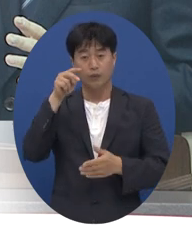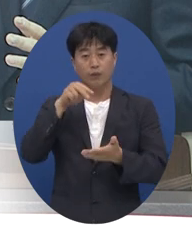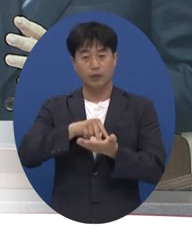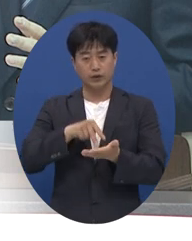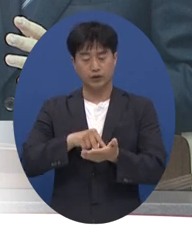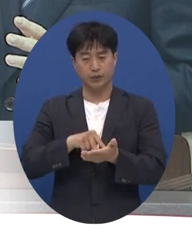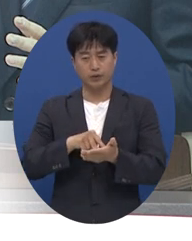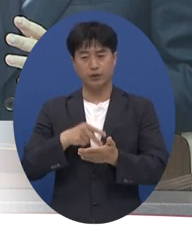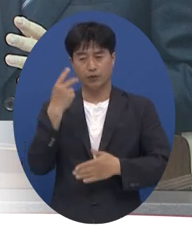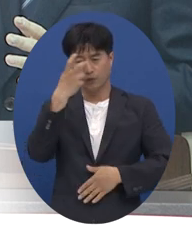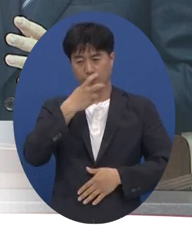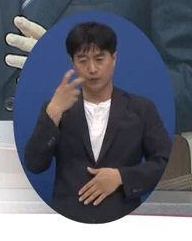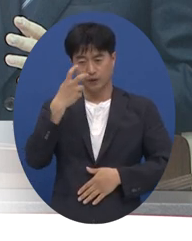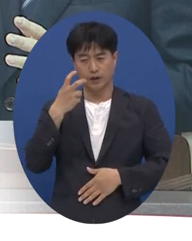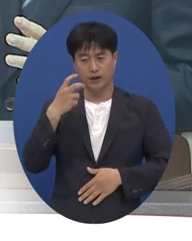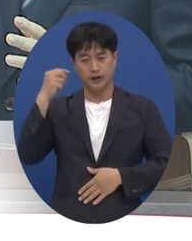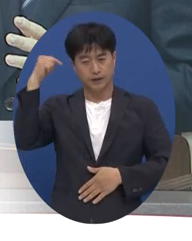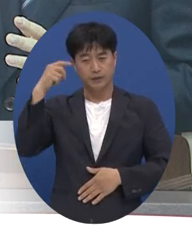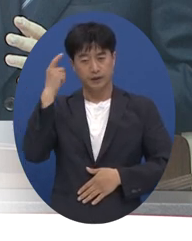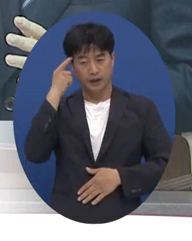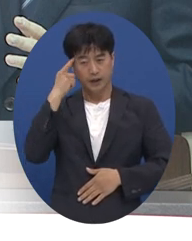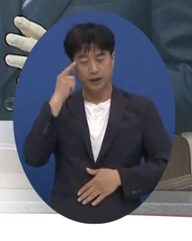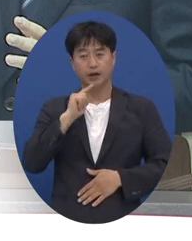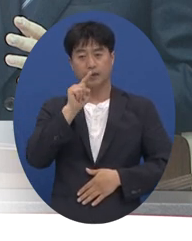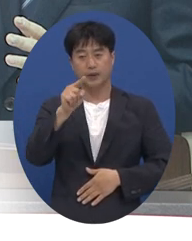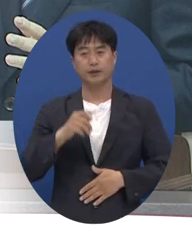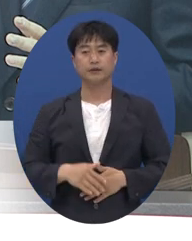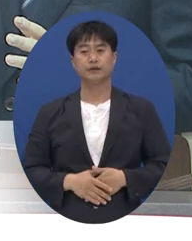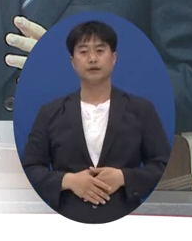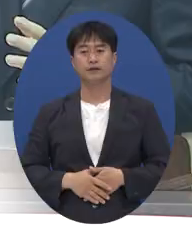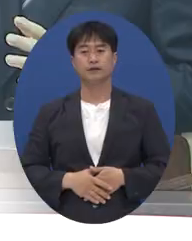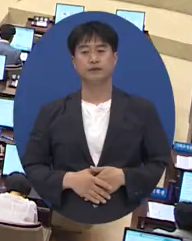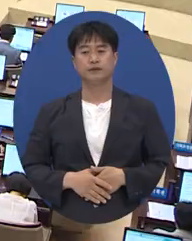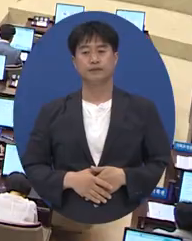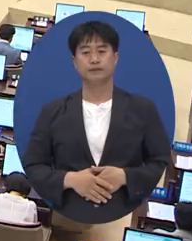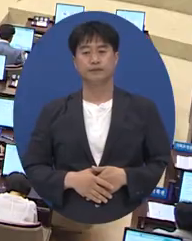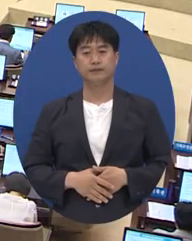꼬 하겠단 뜻을 밝혔습니다 보도에 최창수 기자입니다